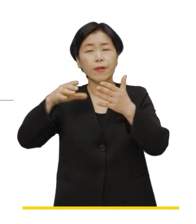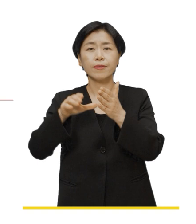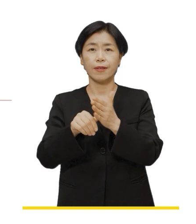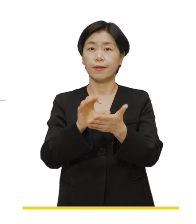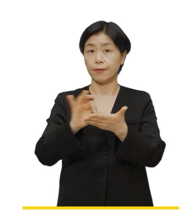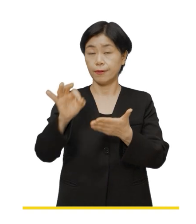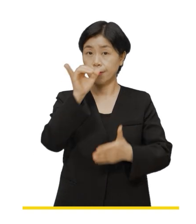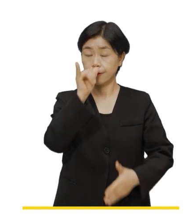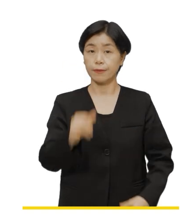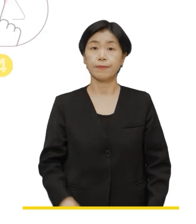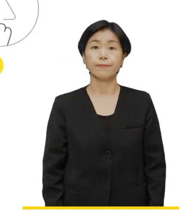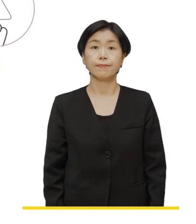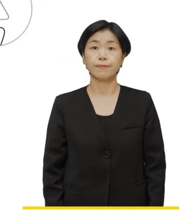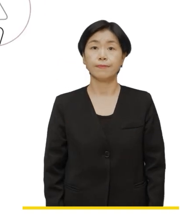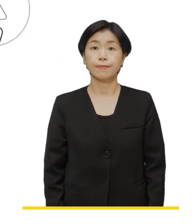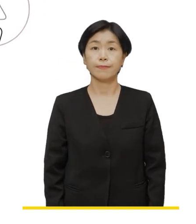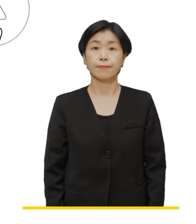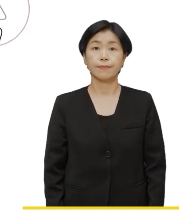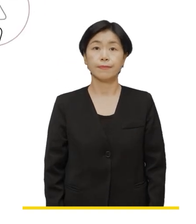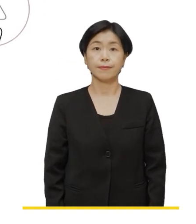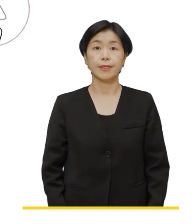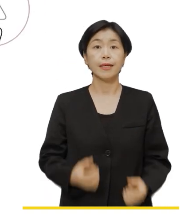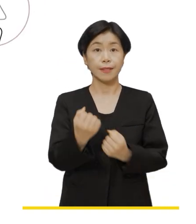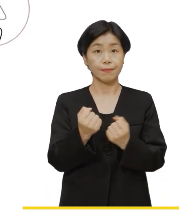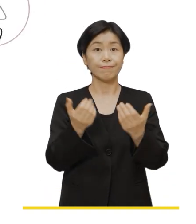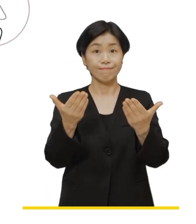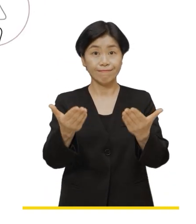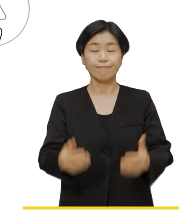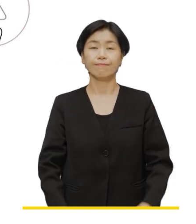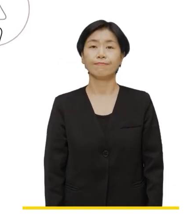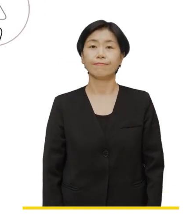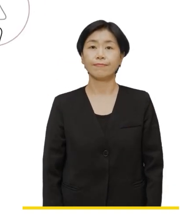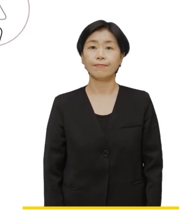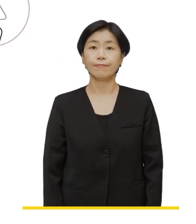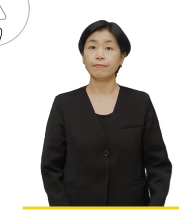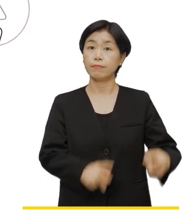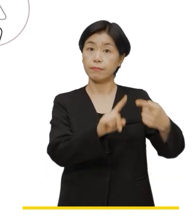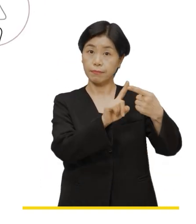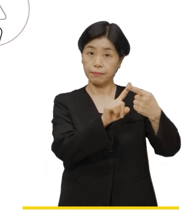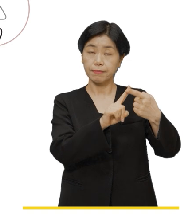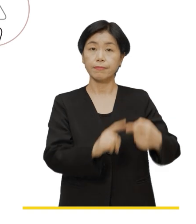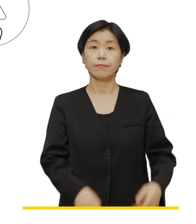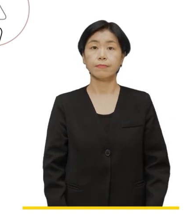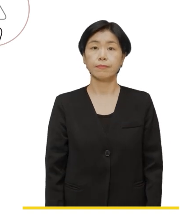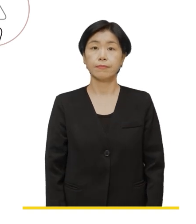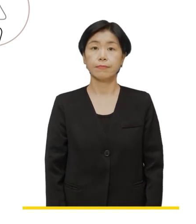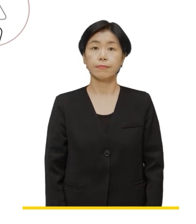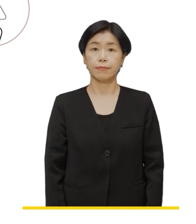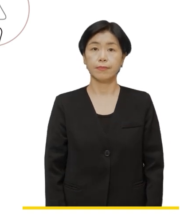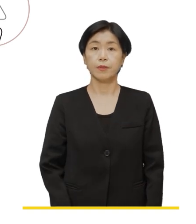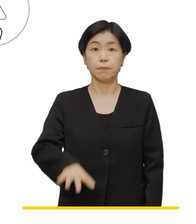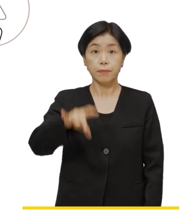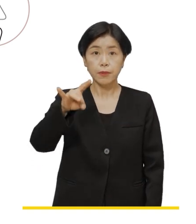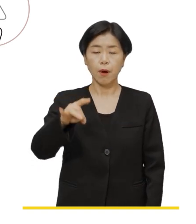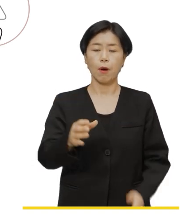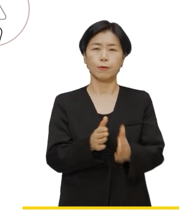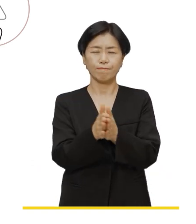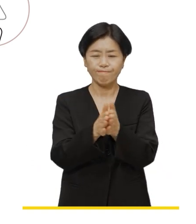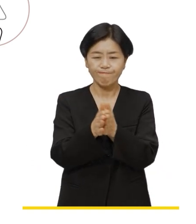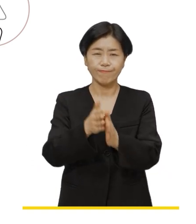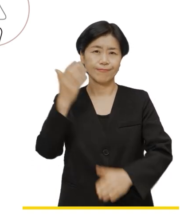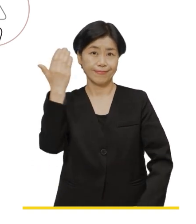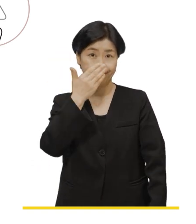때 사용해요. 이렇게 사용해요. 첫 번째, 사용하기 전에 손을